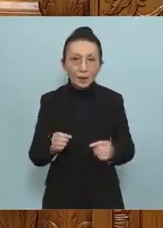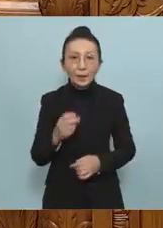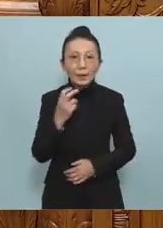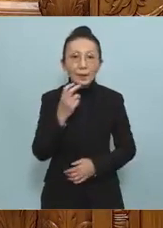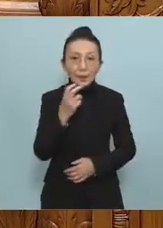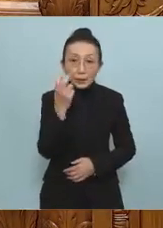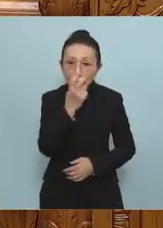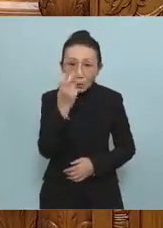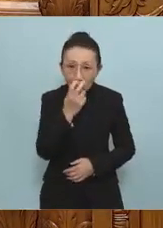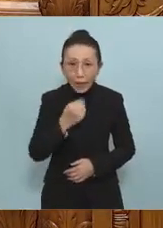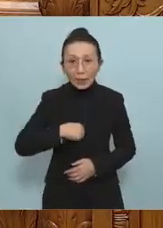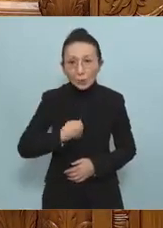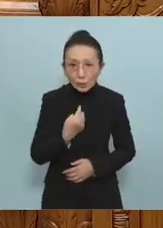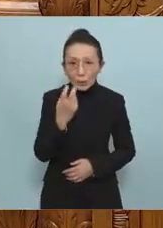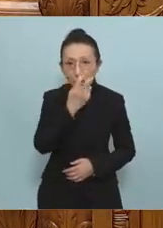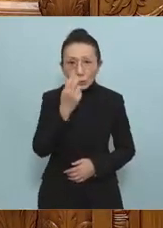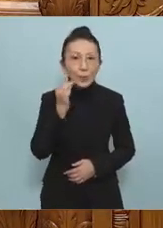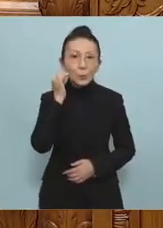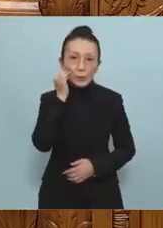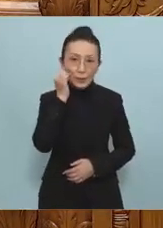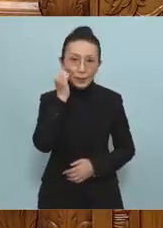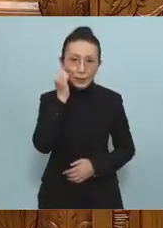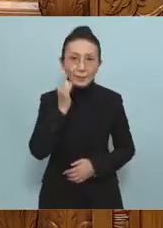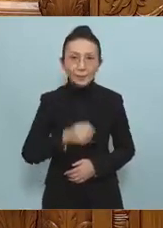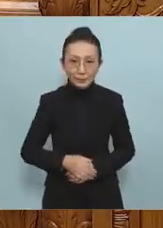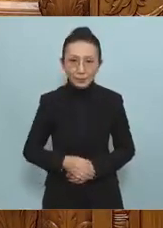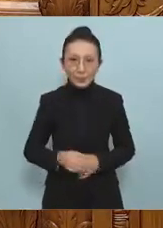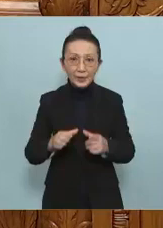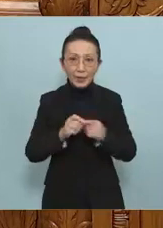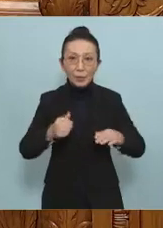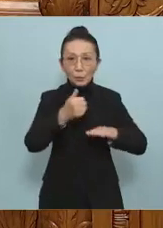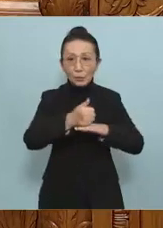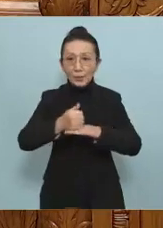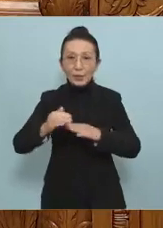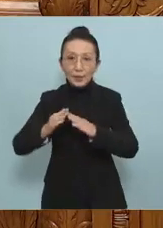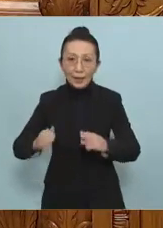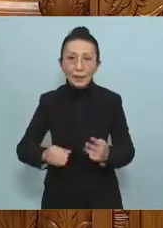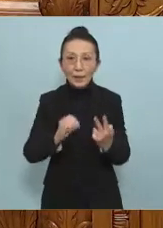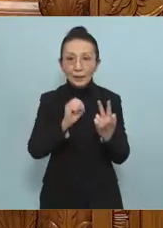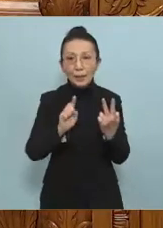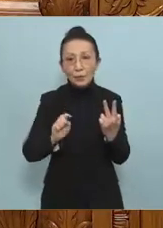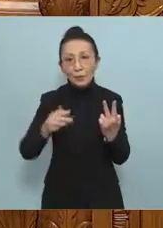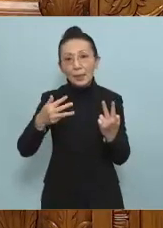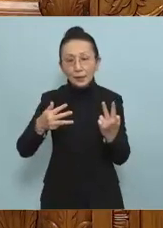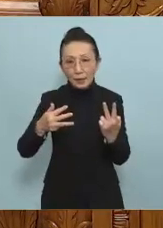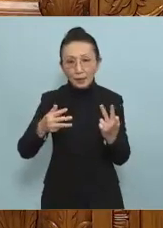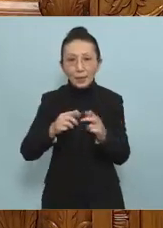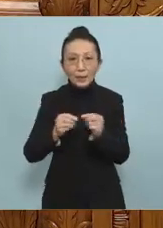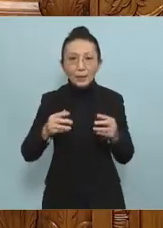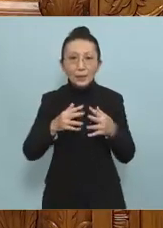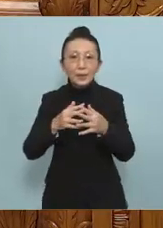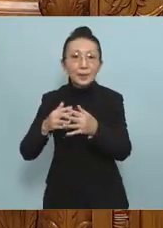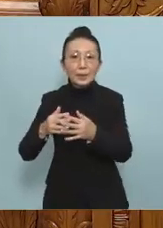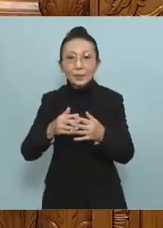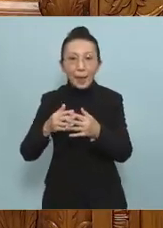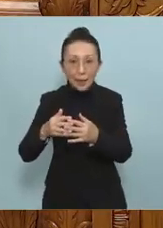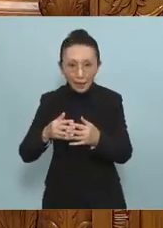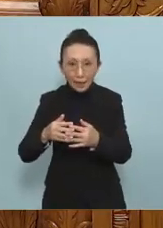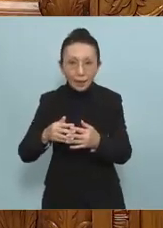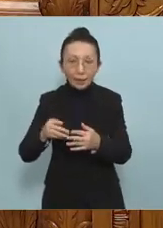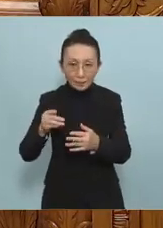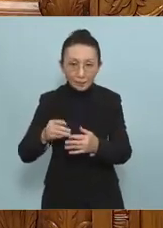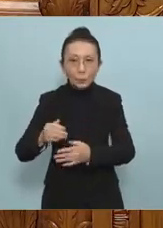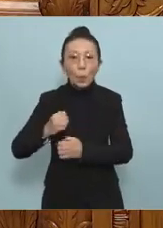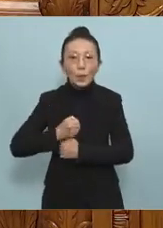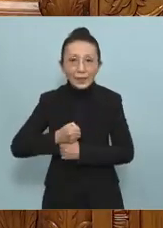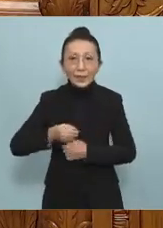切行うことができません。全国知事会は2018年に日米地位協定抜本見直しを求